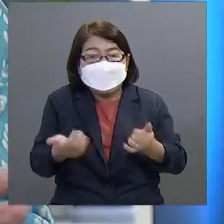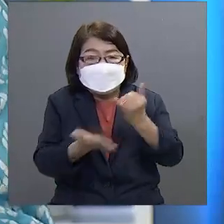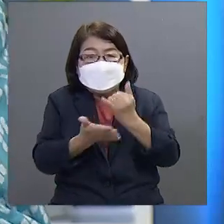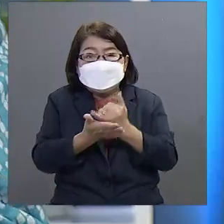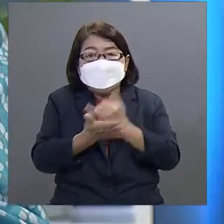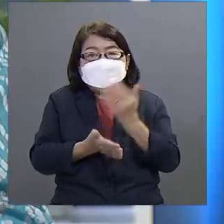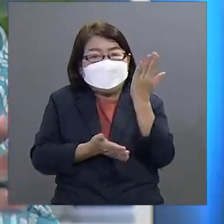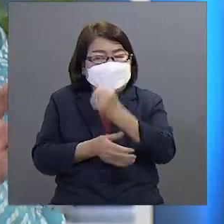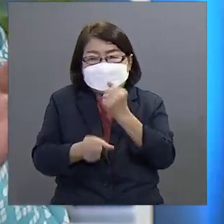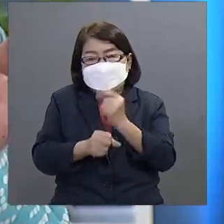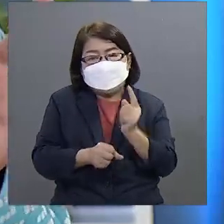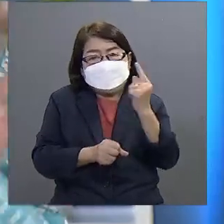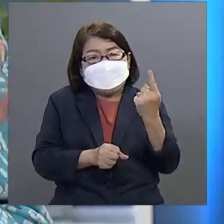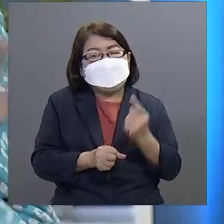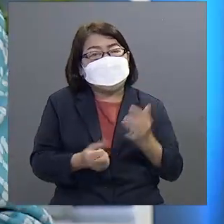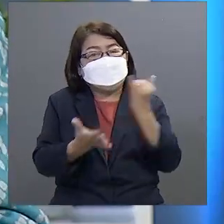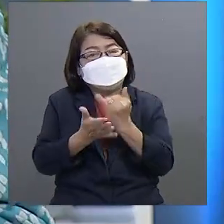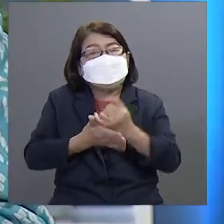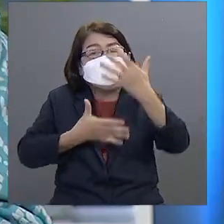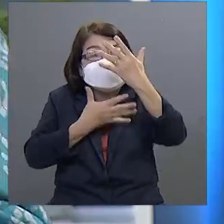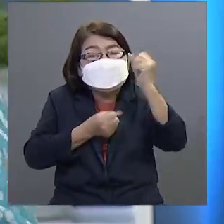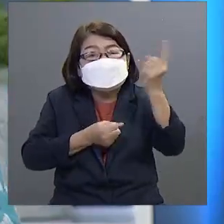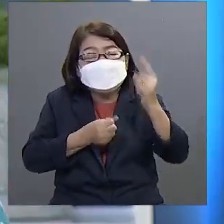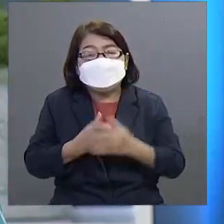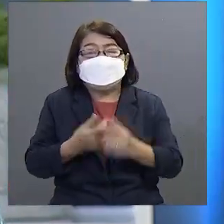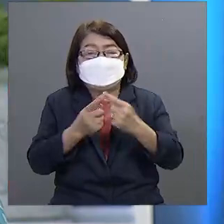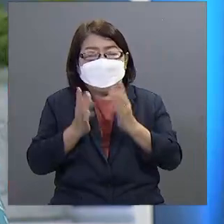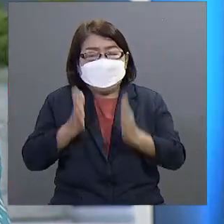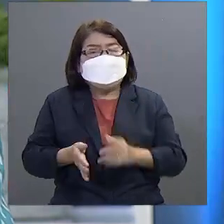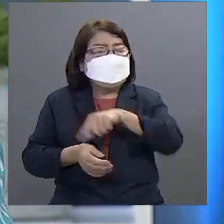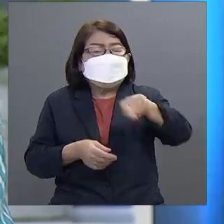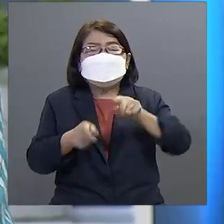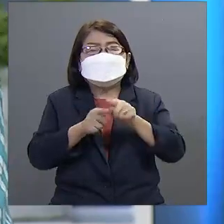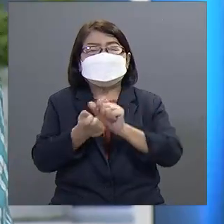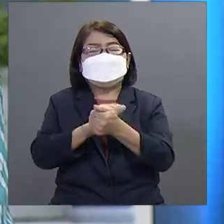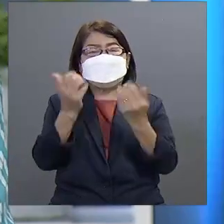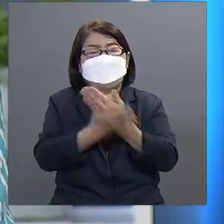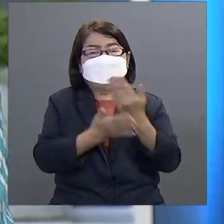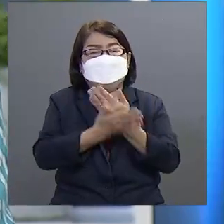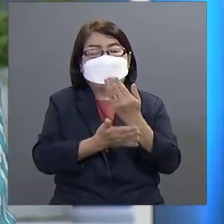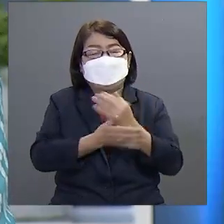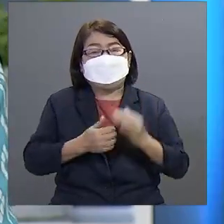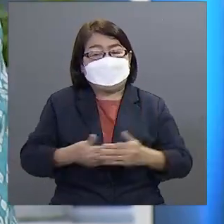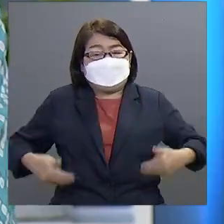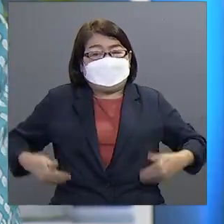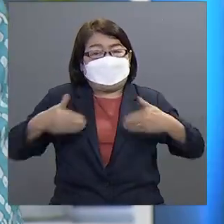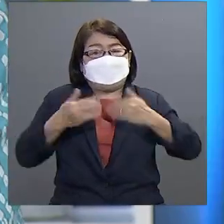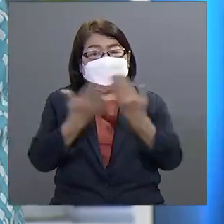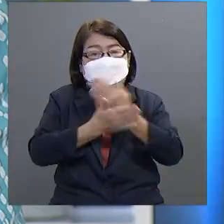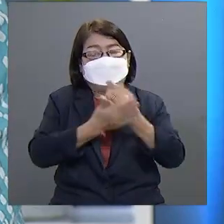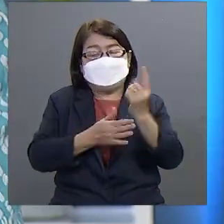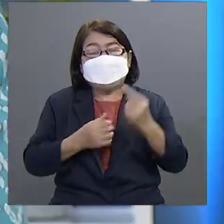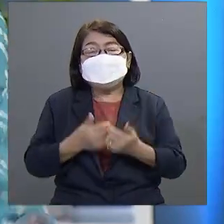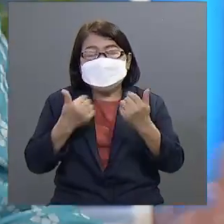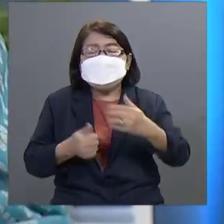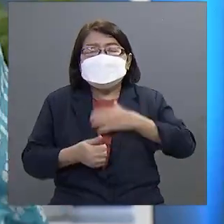หรือหลายๆคนต้องปรับตัวนะครับต้องปรับตัวฉะนั้นเนี่ยวันนี้เราต้องการนะครับองค์ความรู้